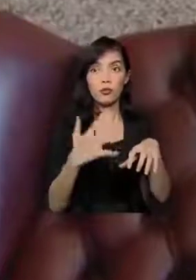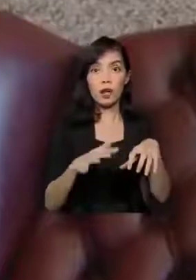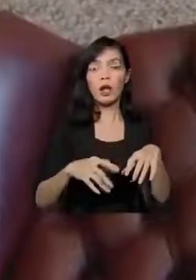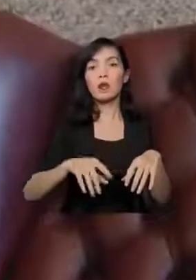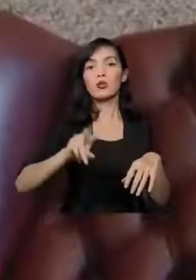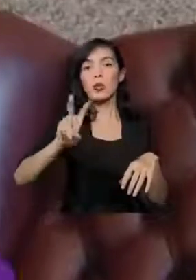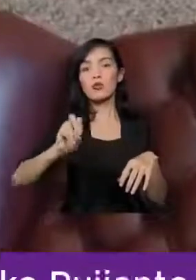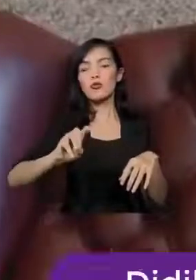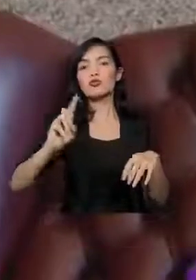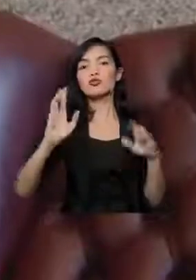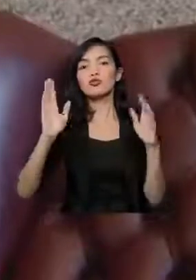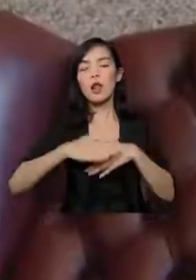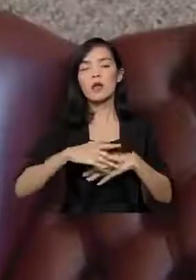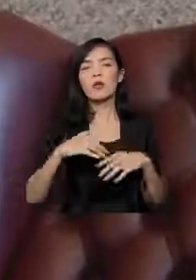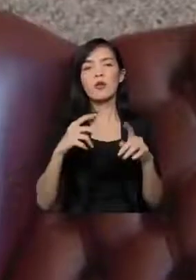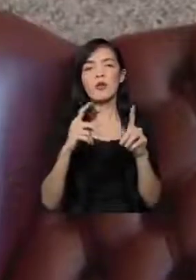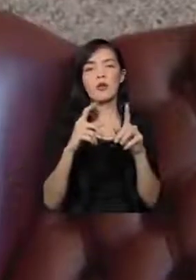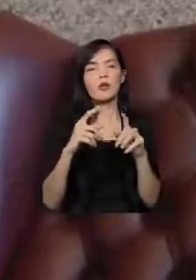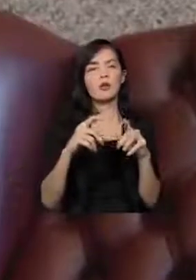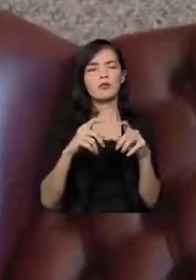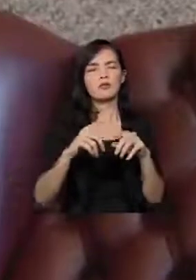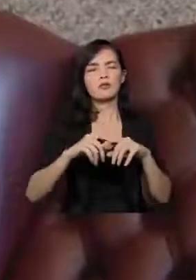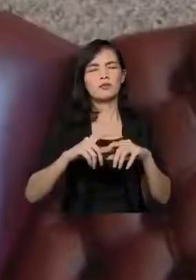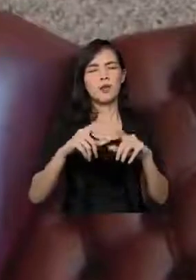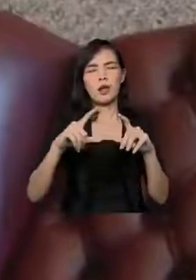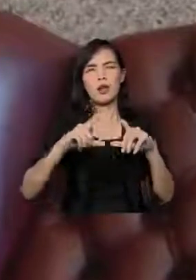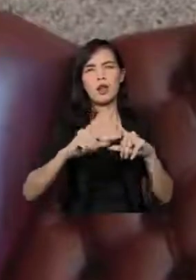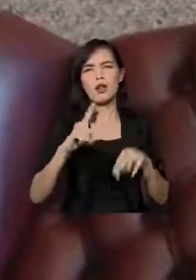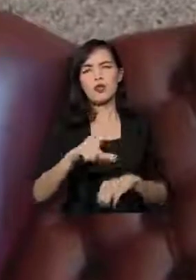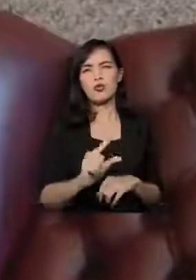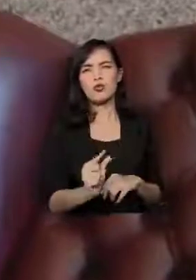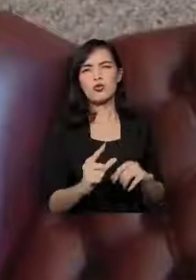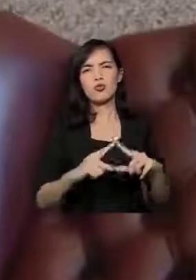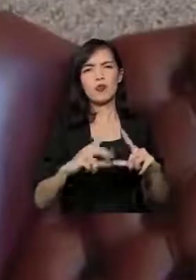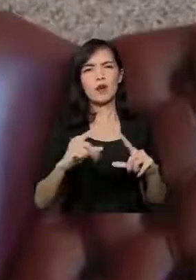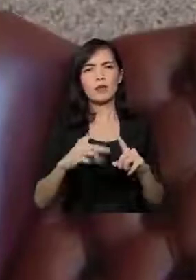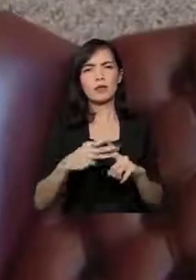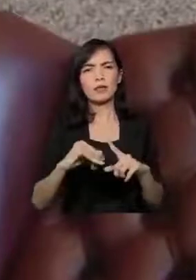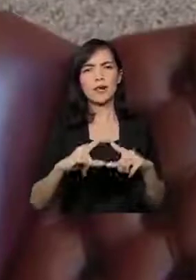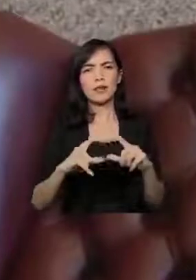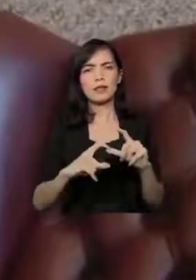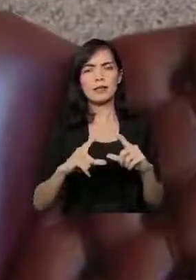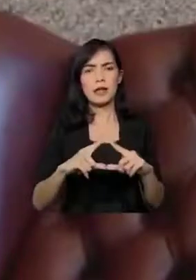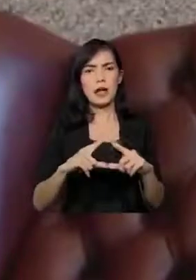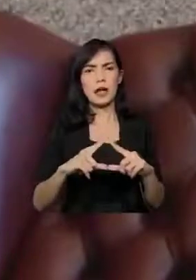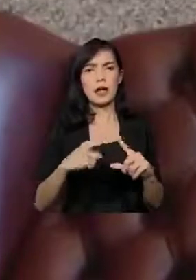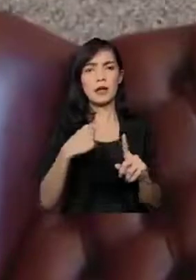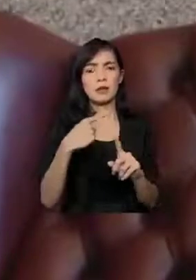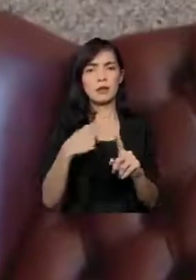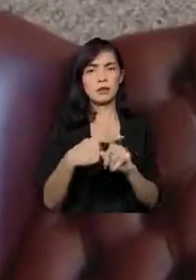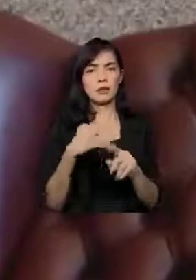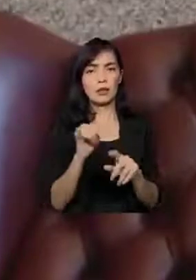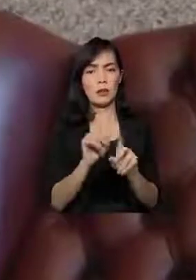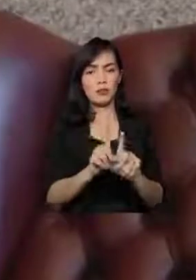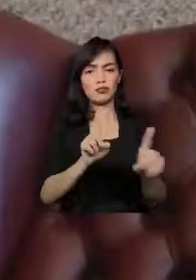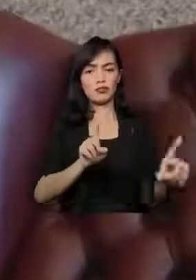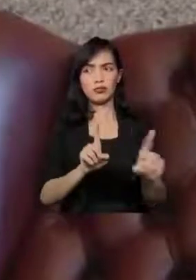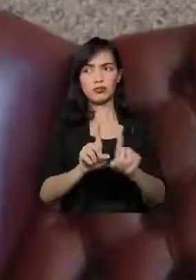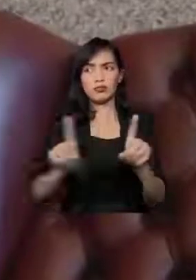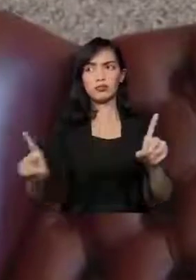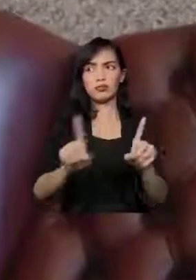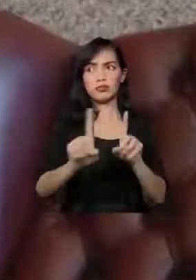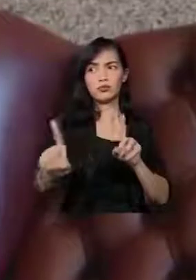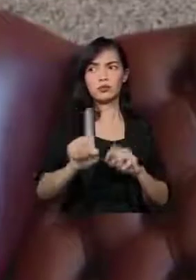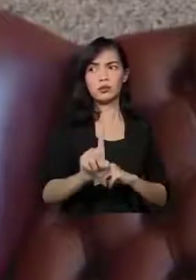biasa nah kemudian yang kedua sosialis penting sama di jaraknya satu m dan kemudian